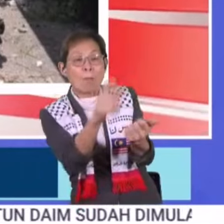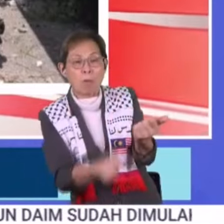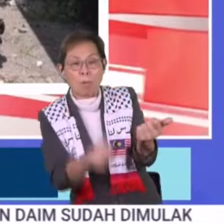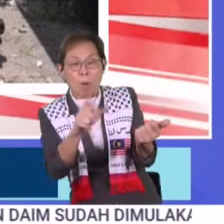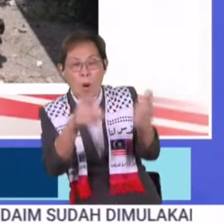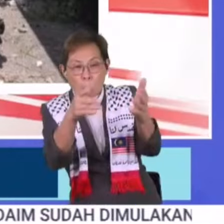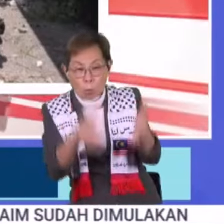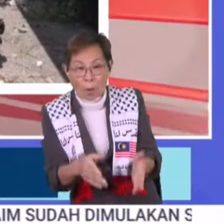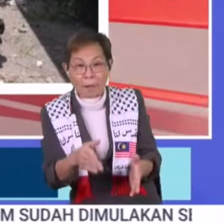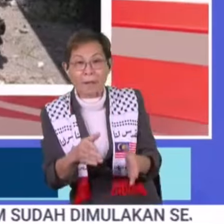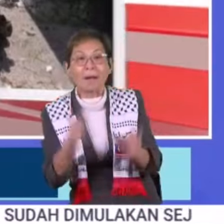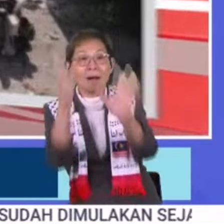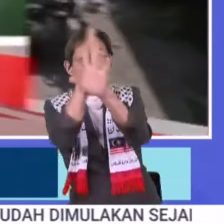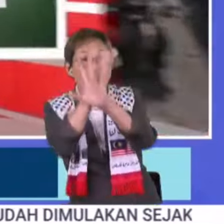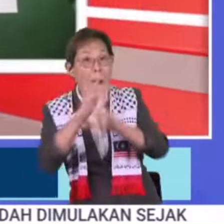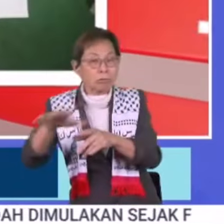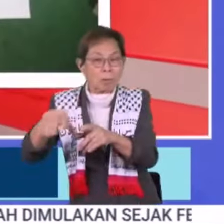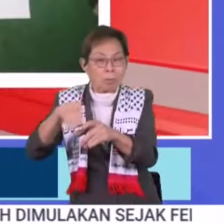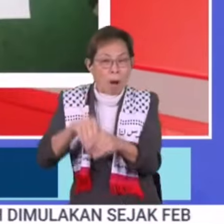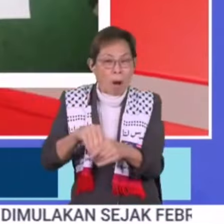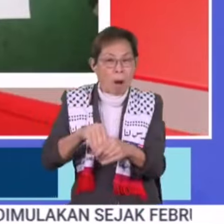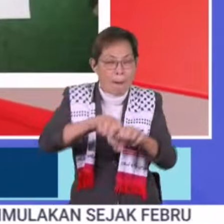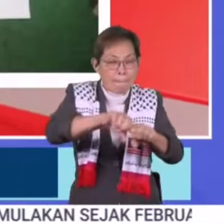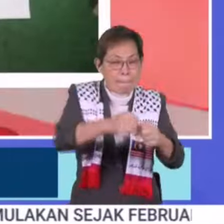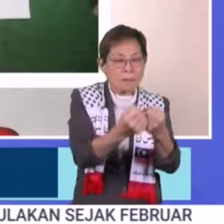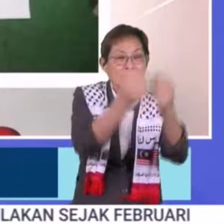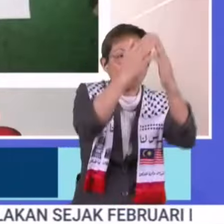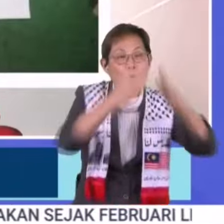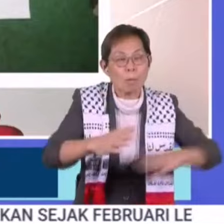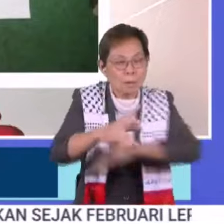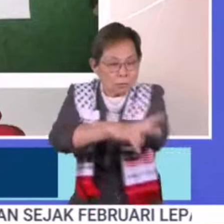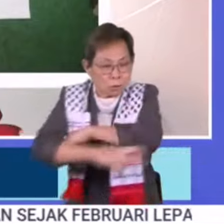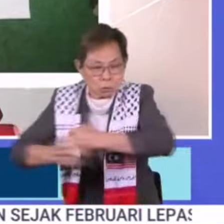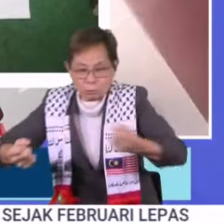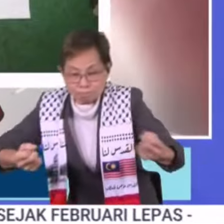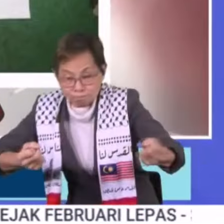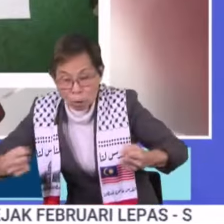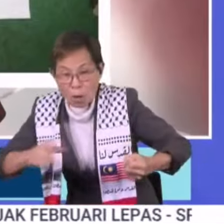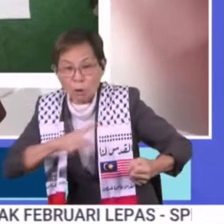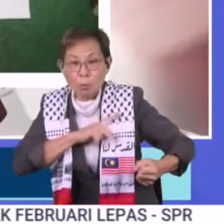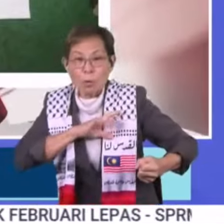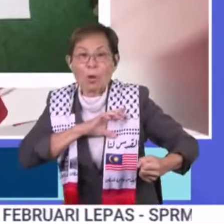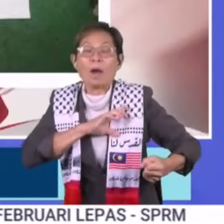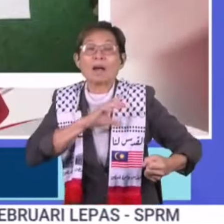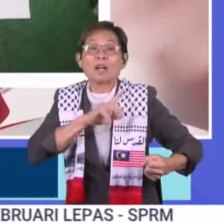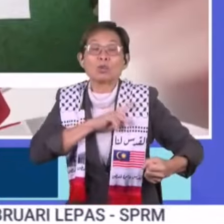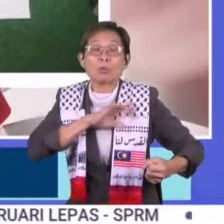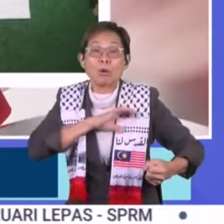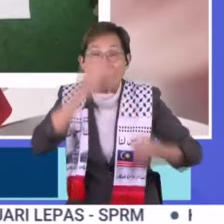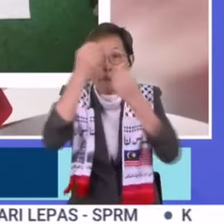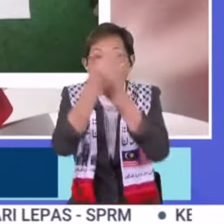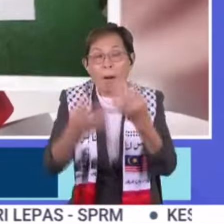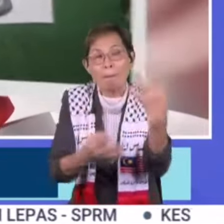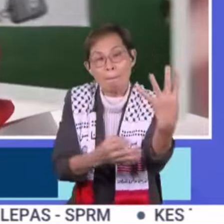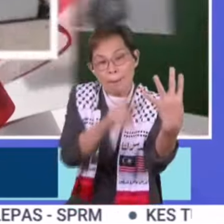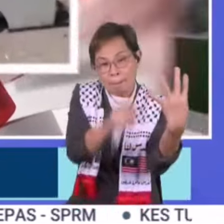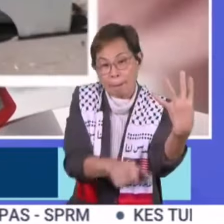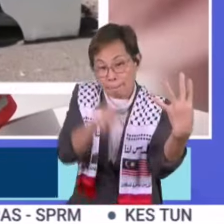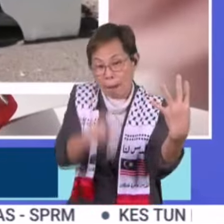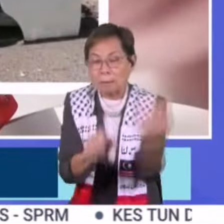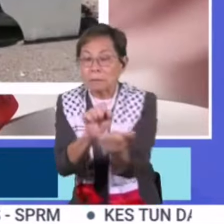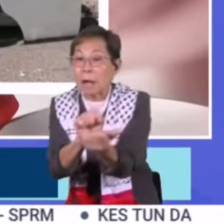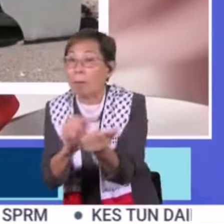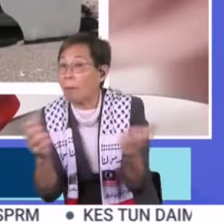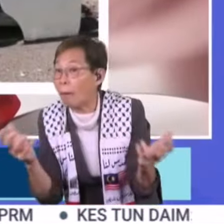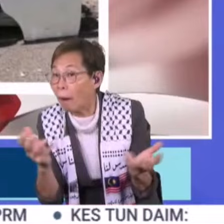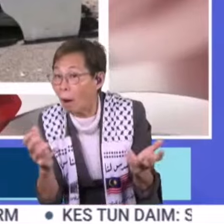warga tempatan dipercayai terlibat kes pecah rumah dan curi kenderaan. Ketua Polis daerah Miri memaklumkan keempat-empat suspek